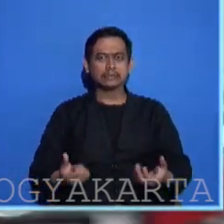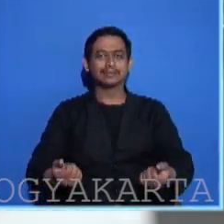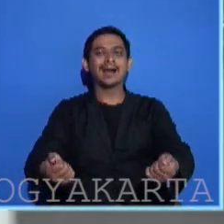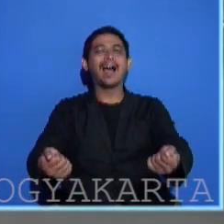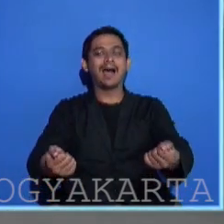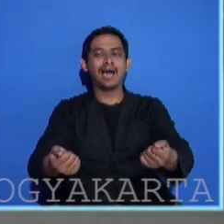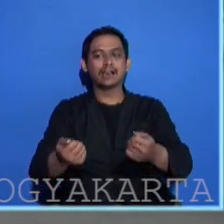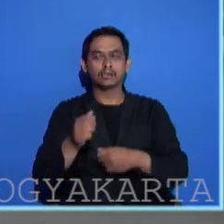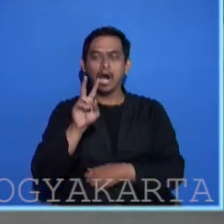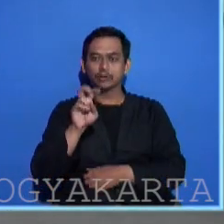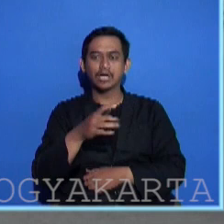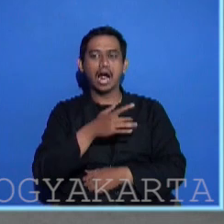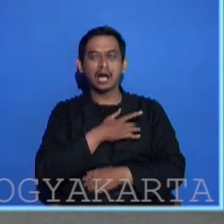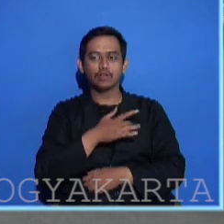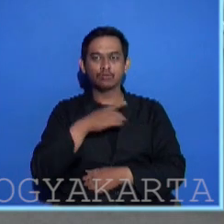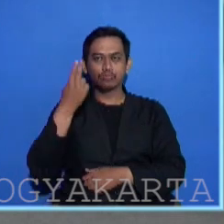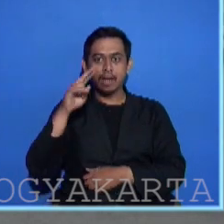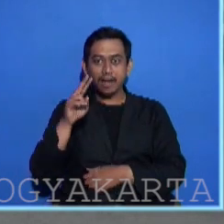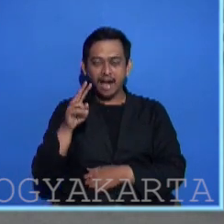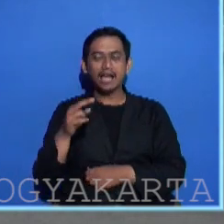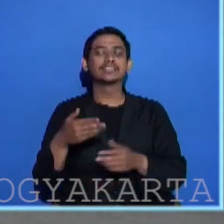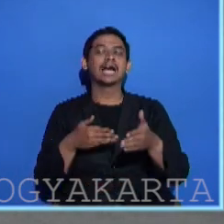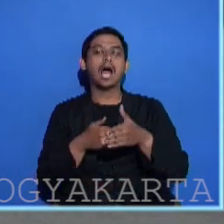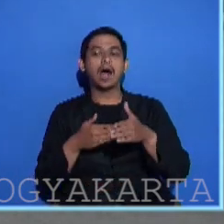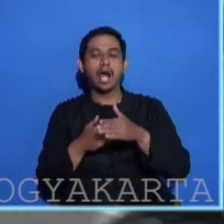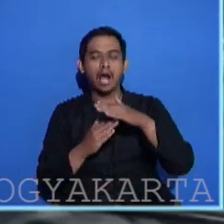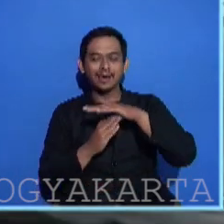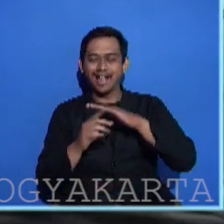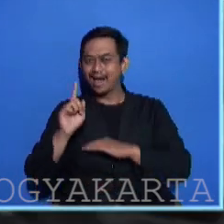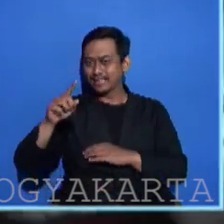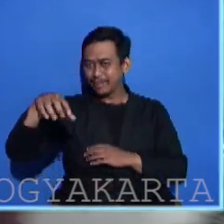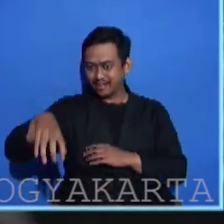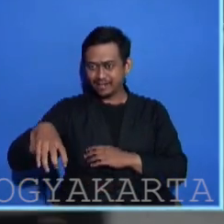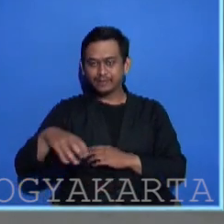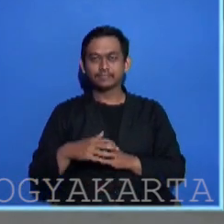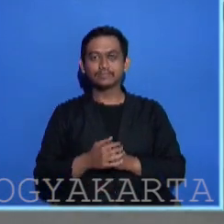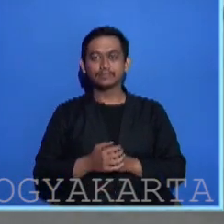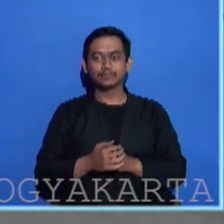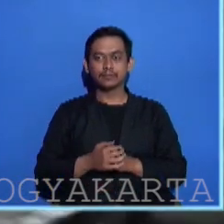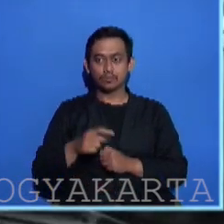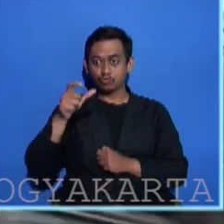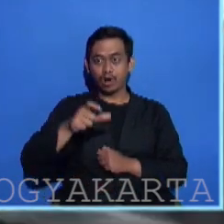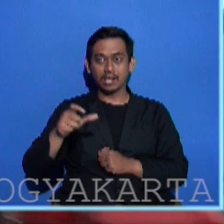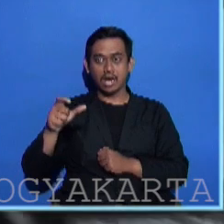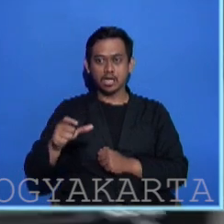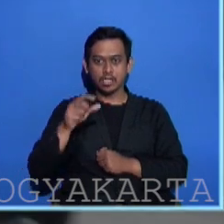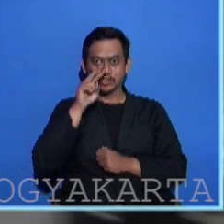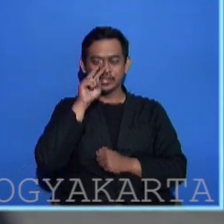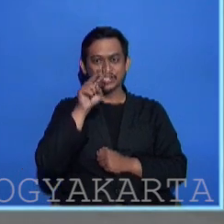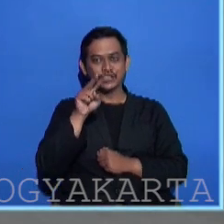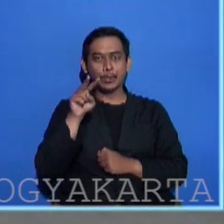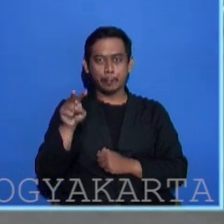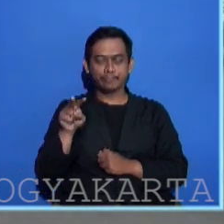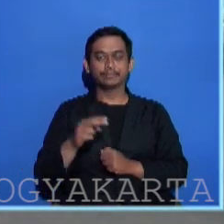untuk lebih berhati-hati lagi beristirahat di posko yang sudah disediakan oleh petugas demikian yang dapat kami laporkan dari